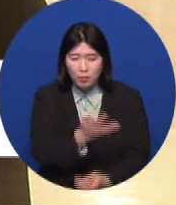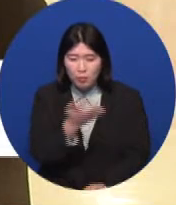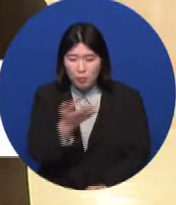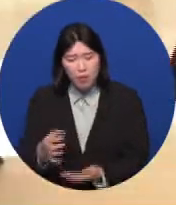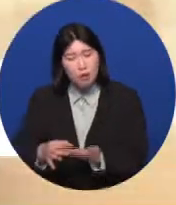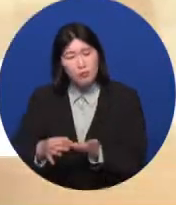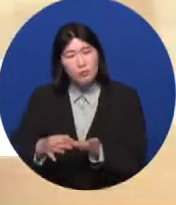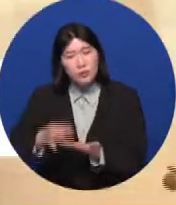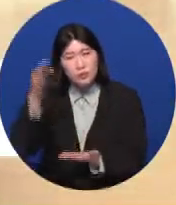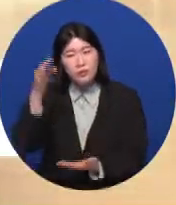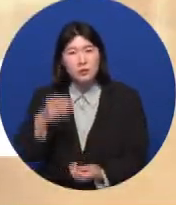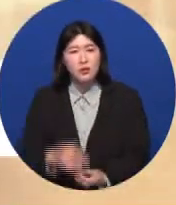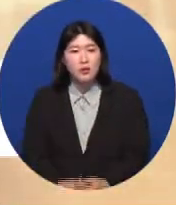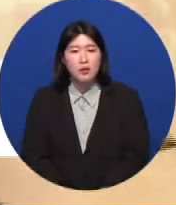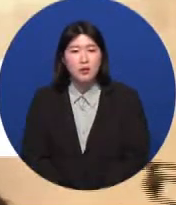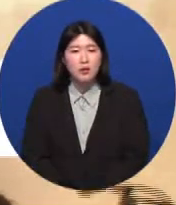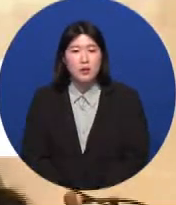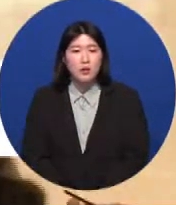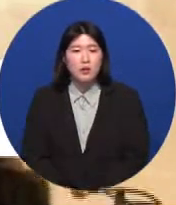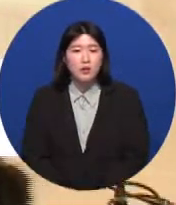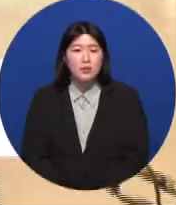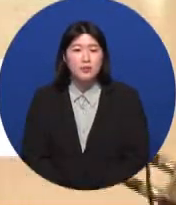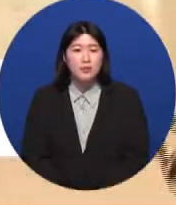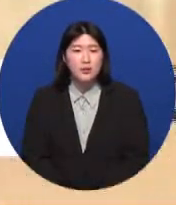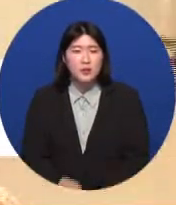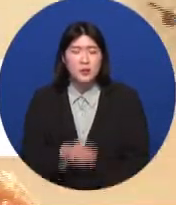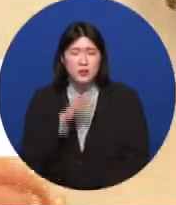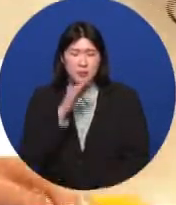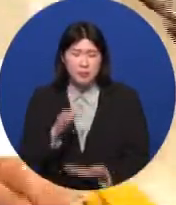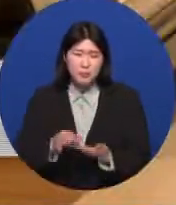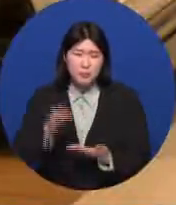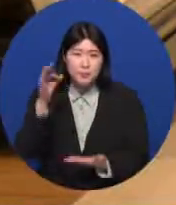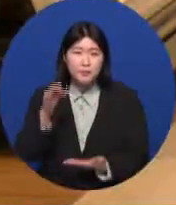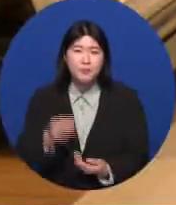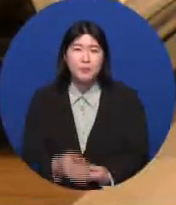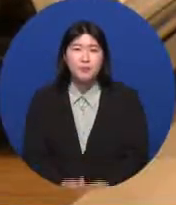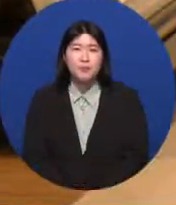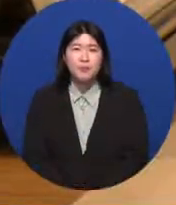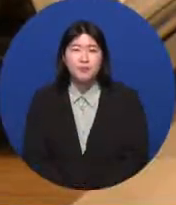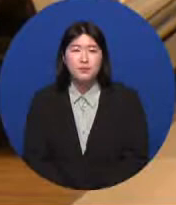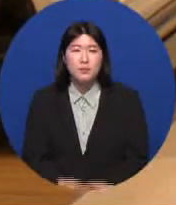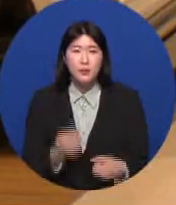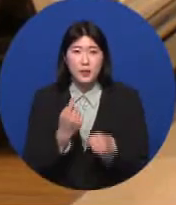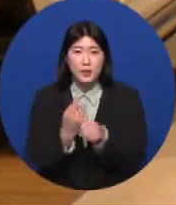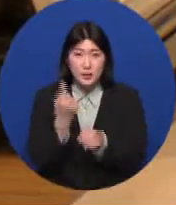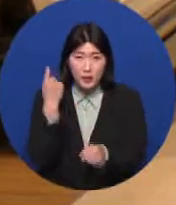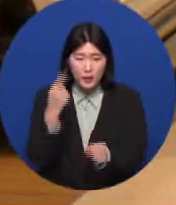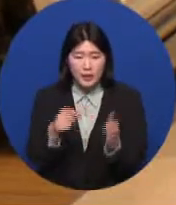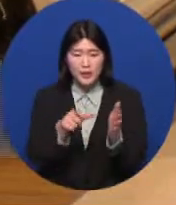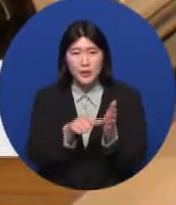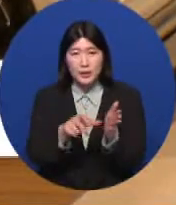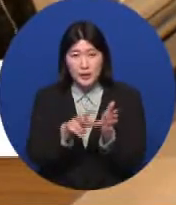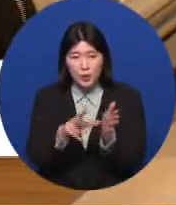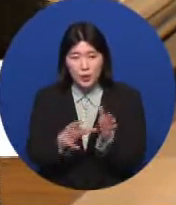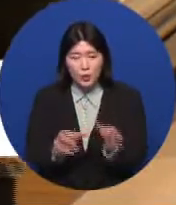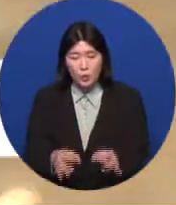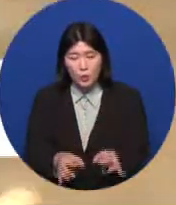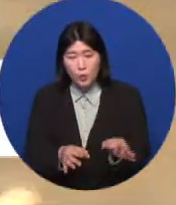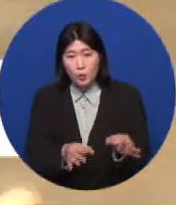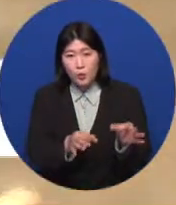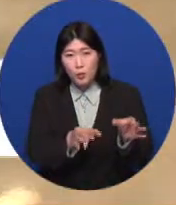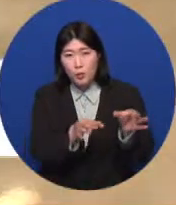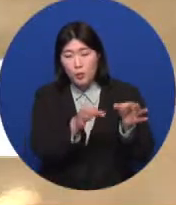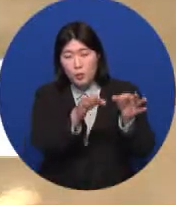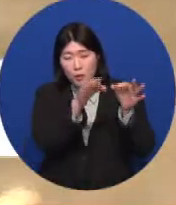는 정말 좀 너무 비싸니까 환자 많이 올랐어요 지난해 부터 원자재 가격의 상승으로 물가가